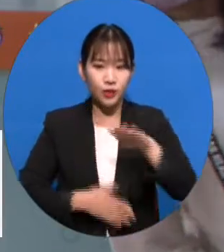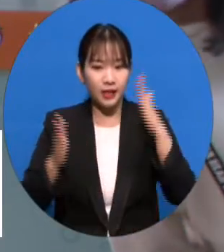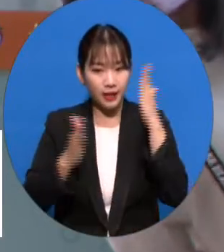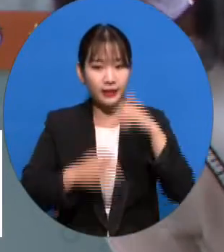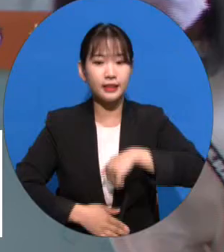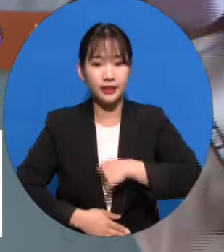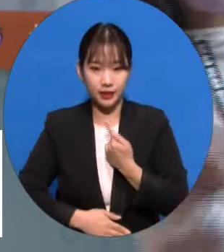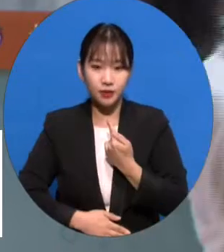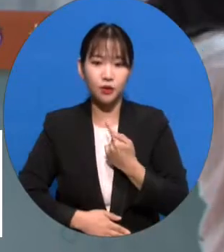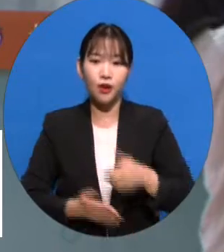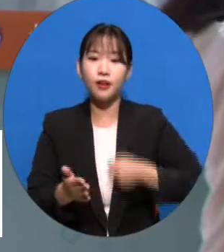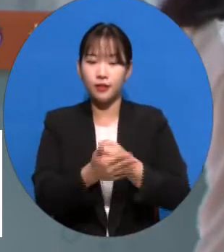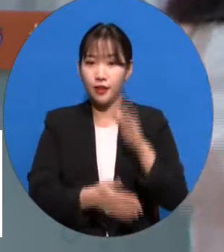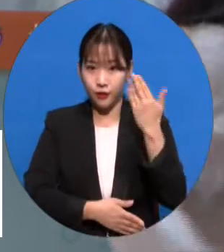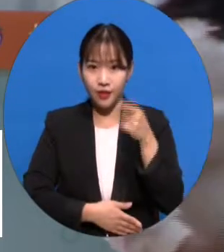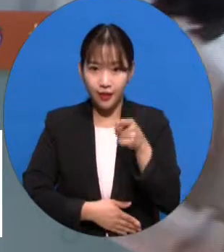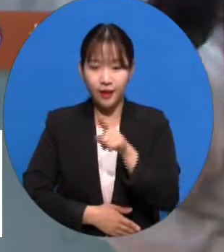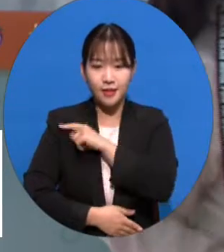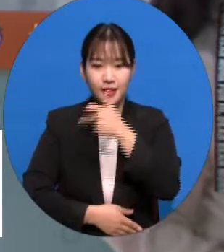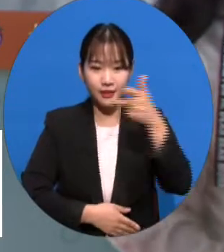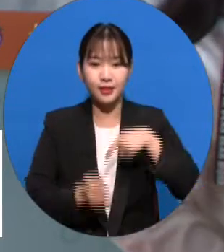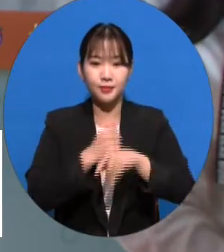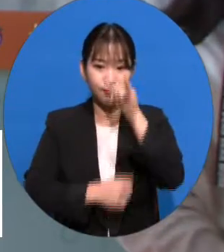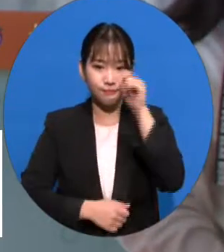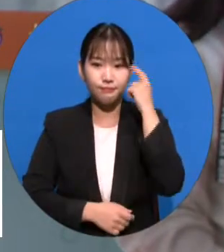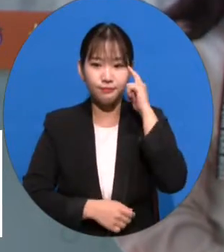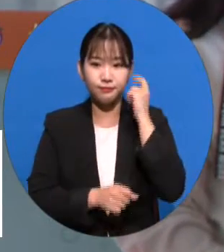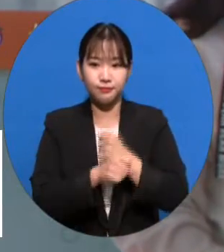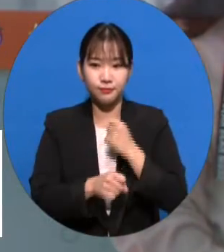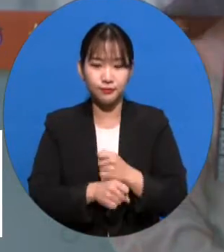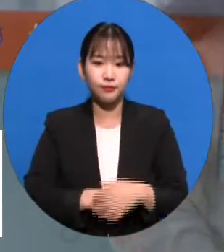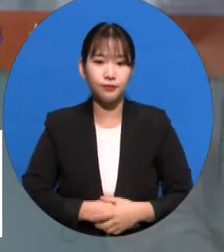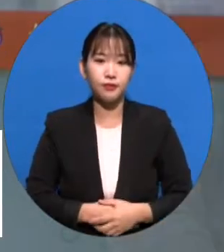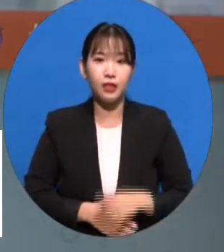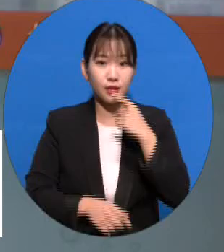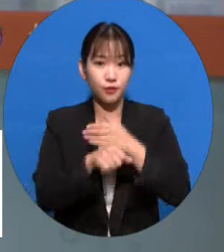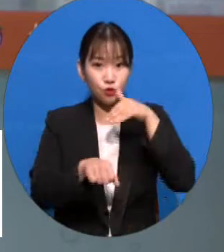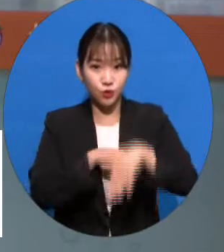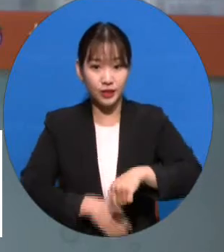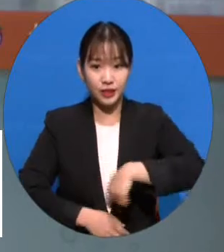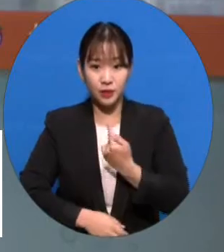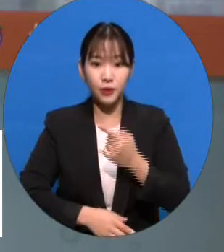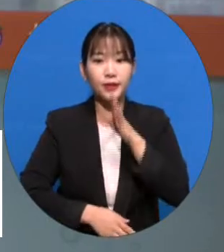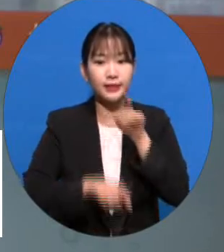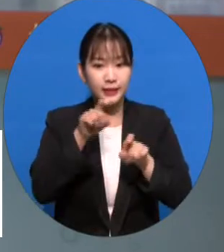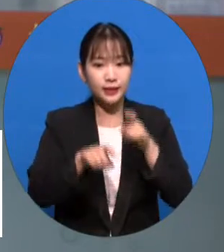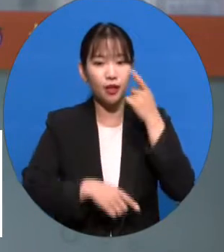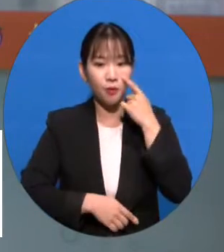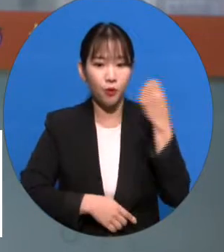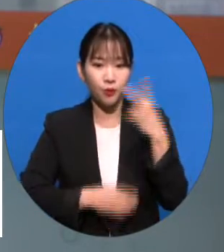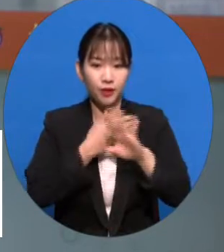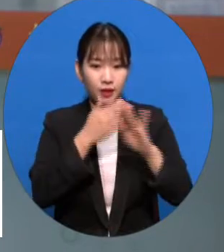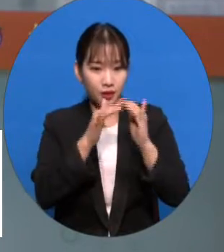스스로 결정하게 되었다는 것이 가장 큰 의미가 있다고 생각을 합니다. 민주주의를 스스로 실천해보고